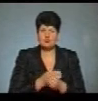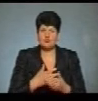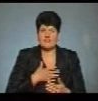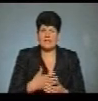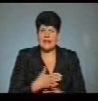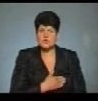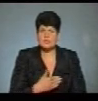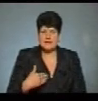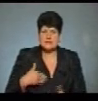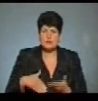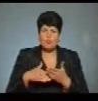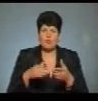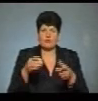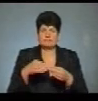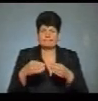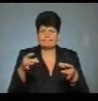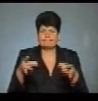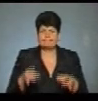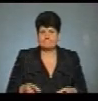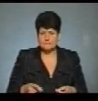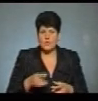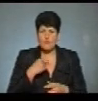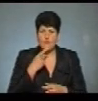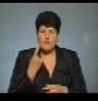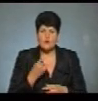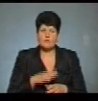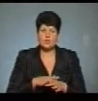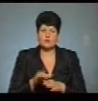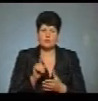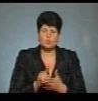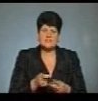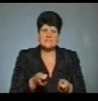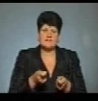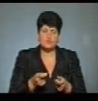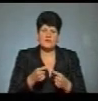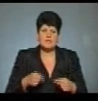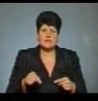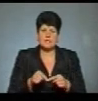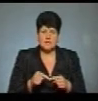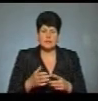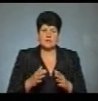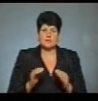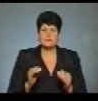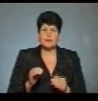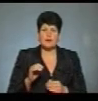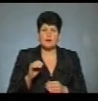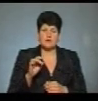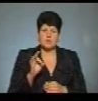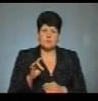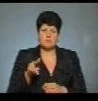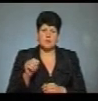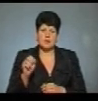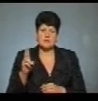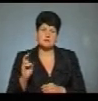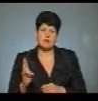за допомогою поліетиленових пакетів. Про це розповів виконувач обов'язків завідувача відділення анестезіології Роман Пацкань. За